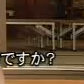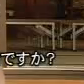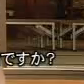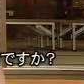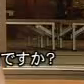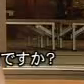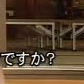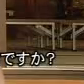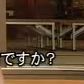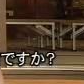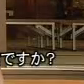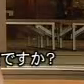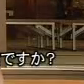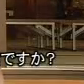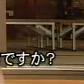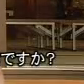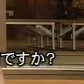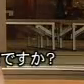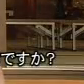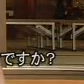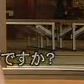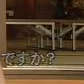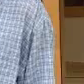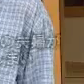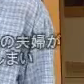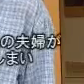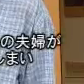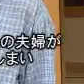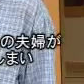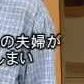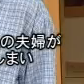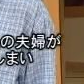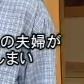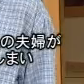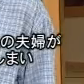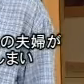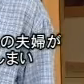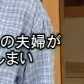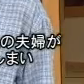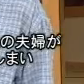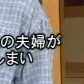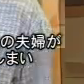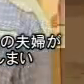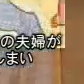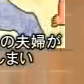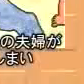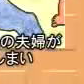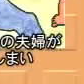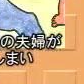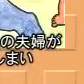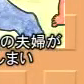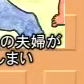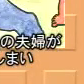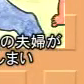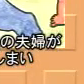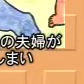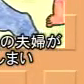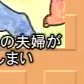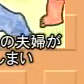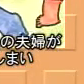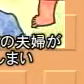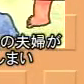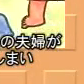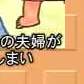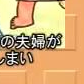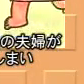は鬼と縁の行者が関わっていくという話ですか？ いくつか紹介しますとね、鬼の夫